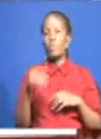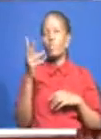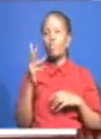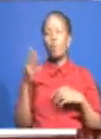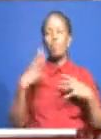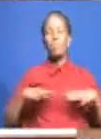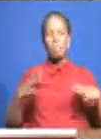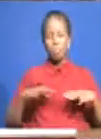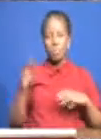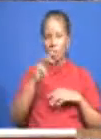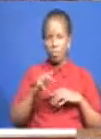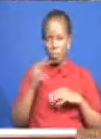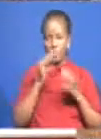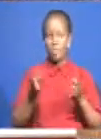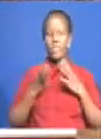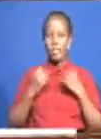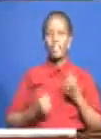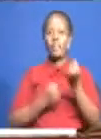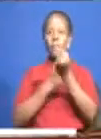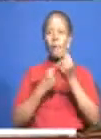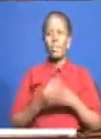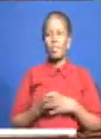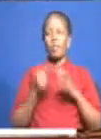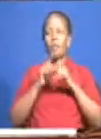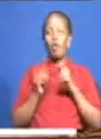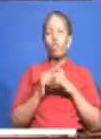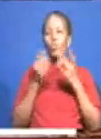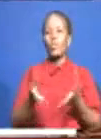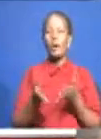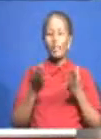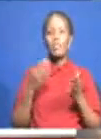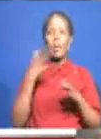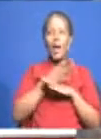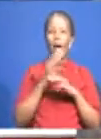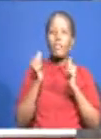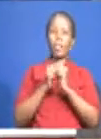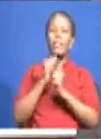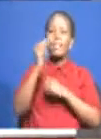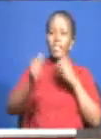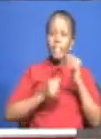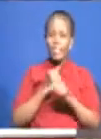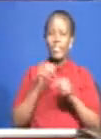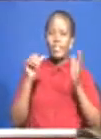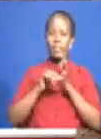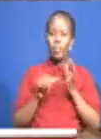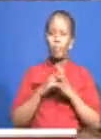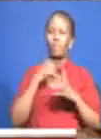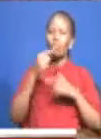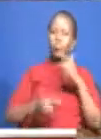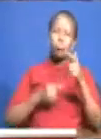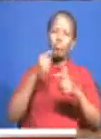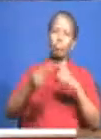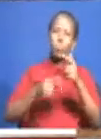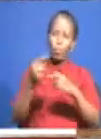usaidizi. Misimu ya ukame imepungua kutoka kila baada ya miaka 10 hadi kila baada ya miaka 5, na